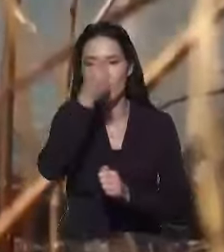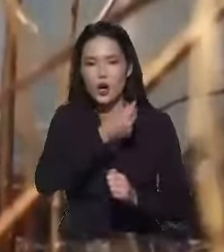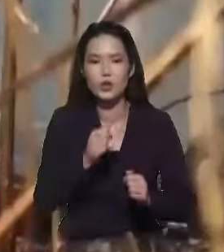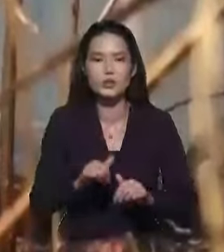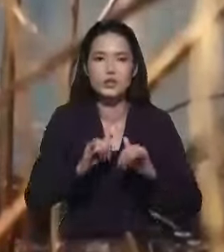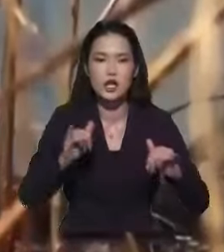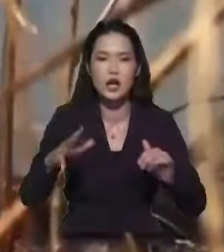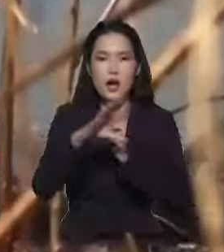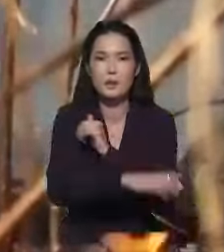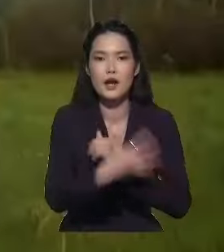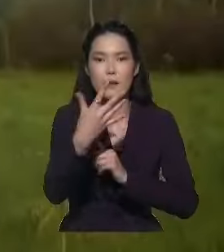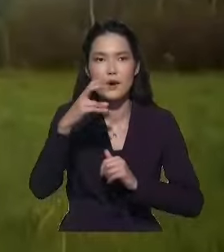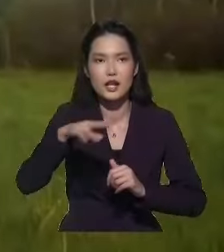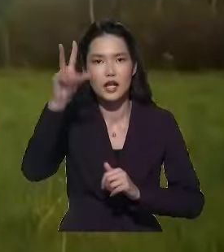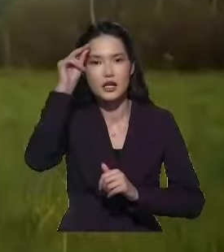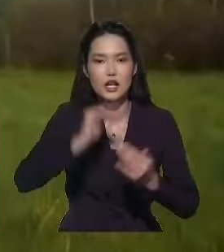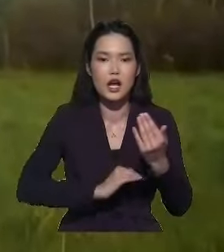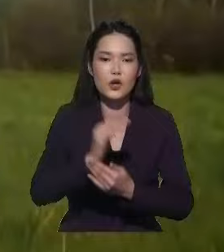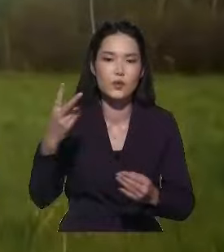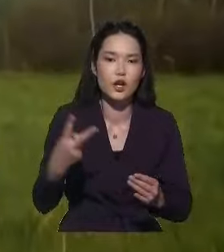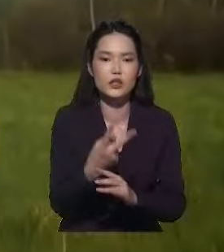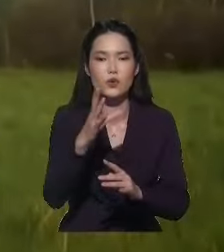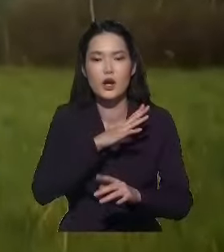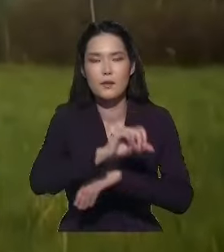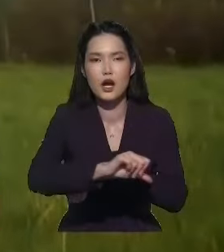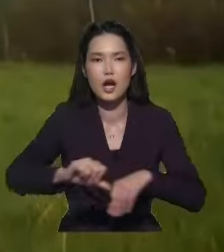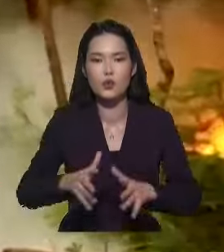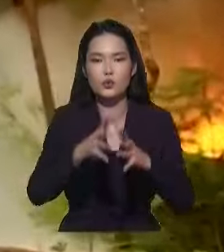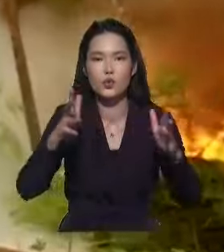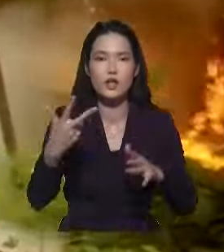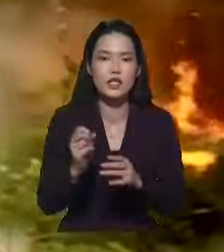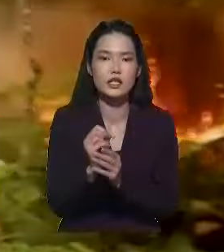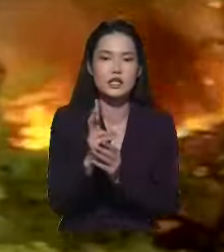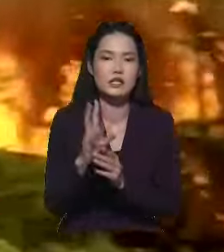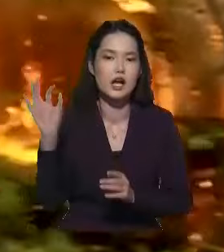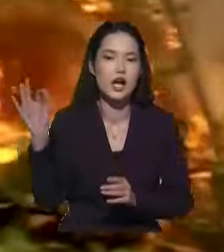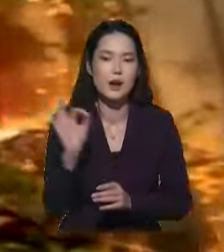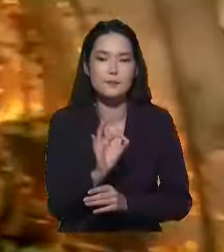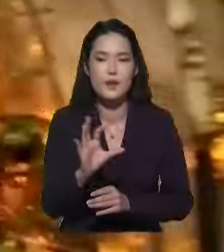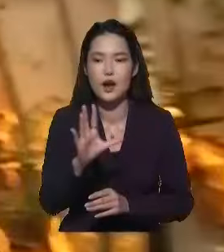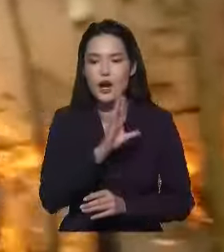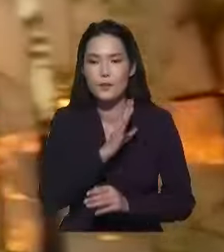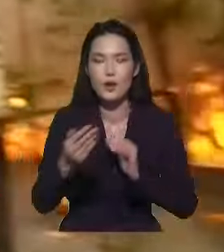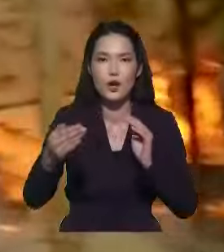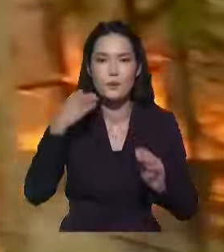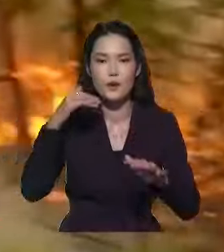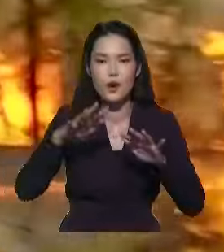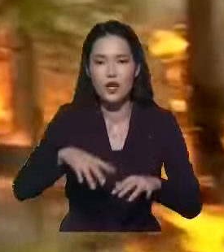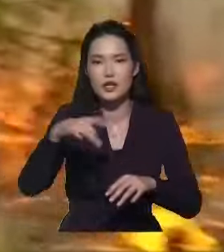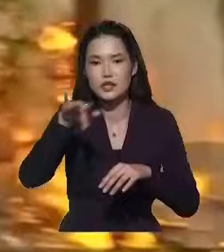последние 5 лет их количество выросло вдвое, а территория увеличилась на 13%. Только прошлым летом страна